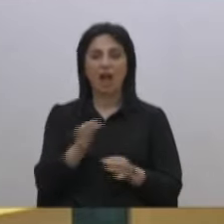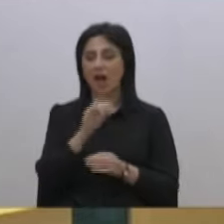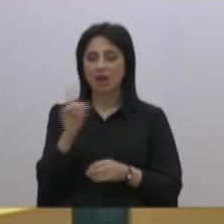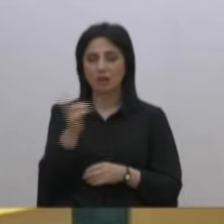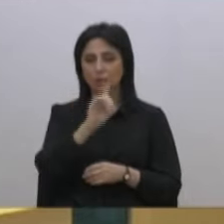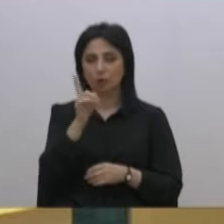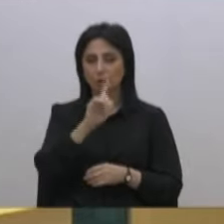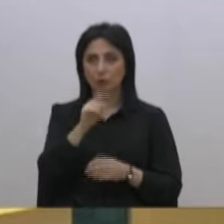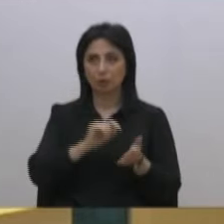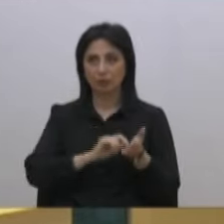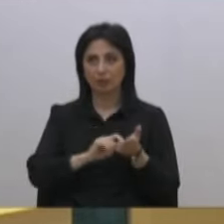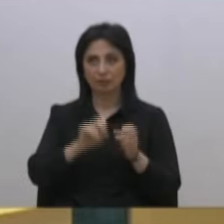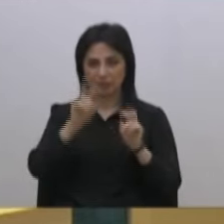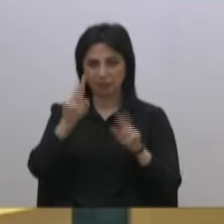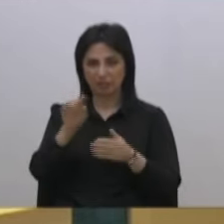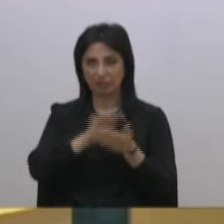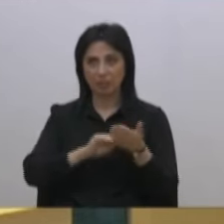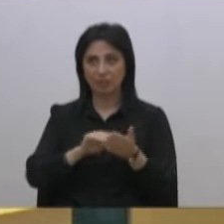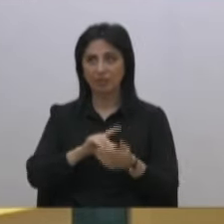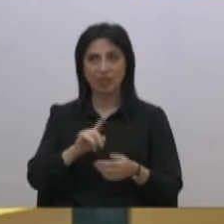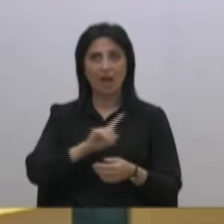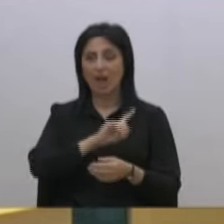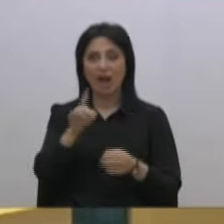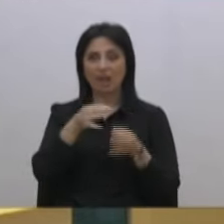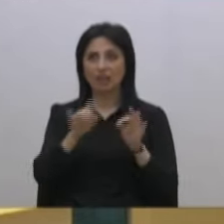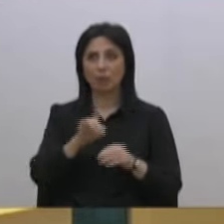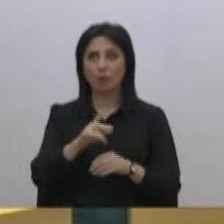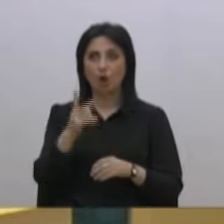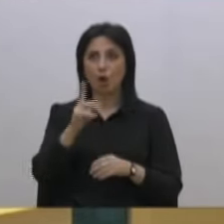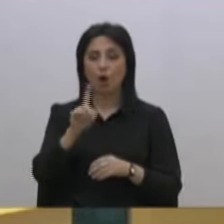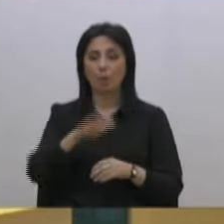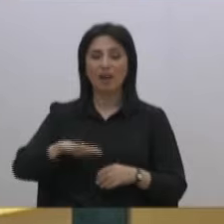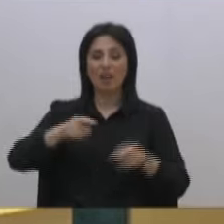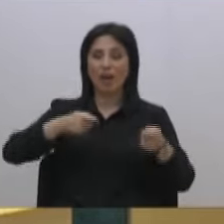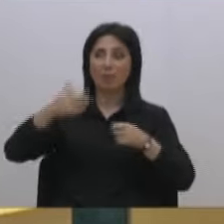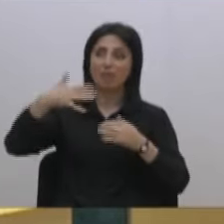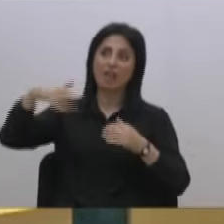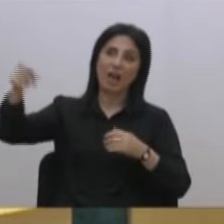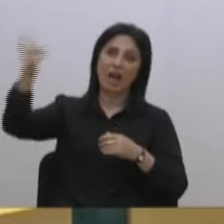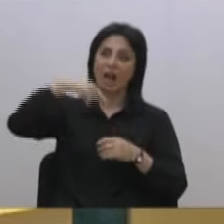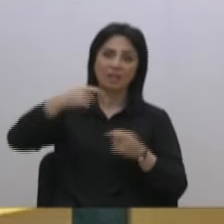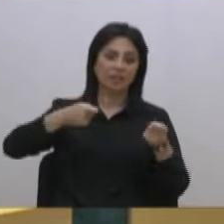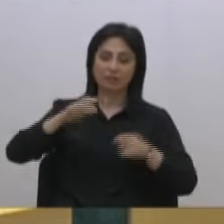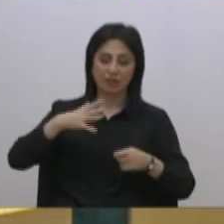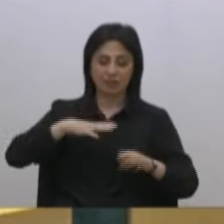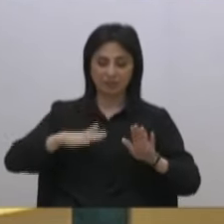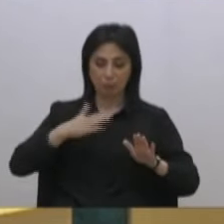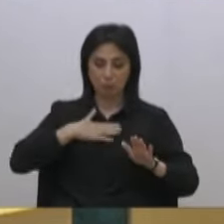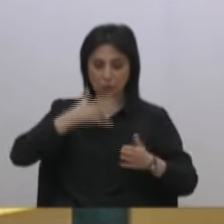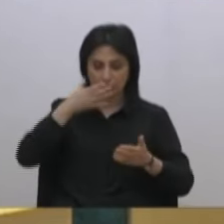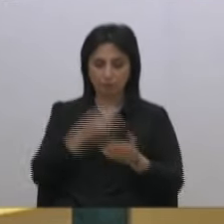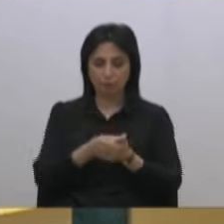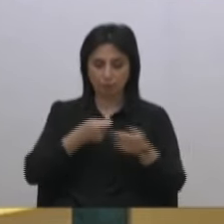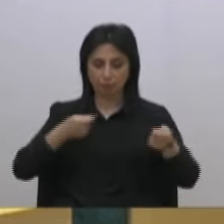ერთხელ ხაზგასმით სპეციალურად ვიმეორებ, არ დაუშვებს, რომ ქვეყანა იმართებოდეს გარედან. საქართველოს შესახებ